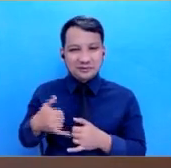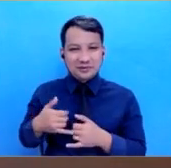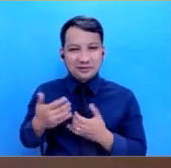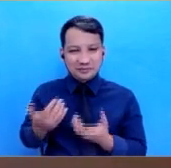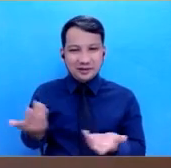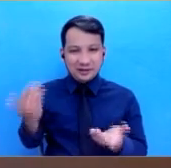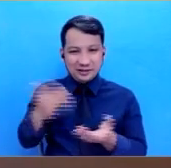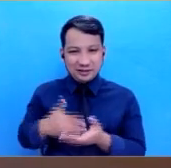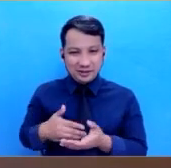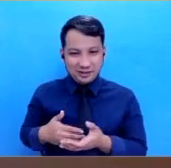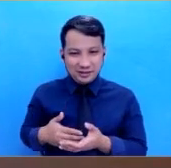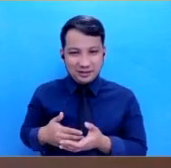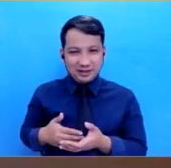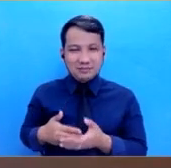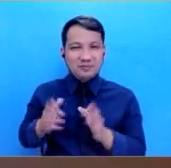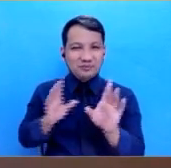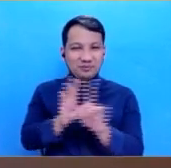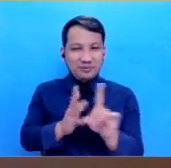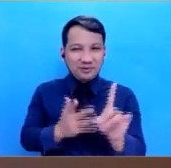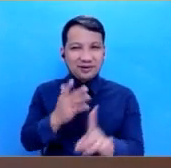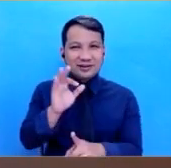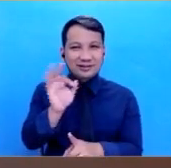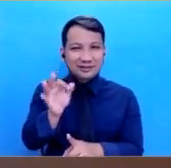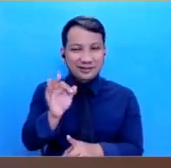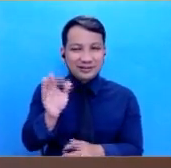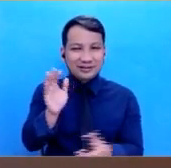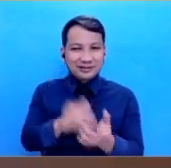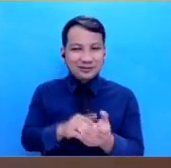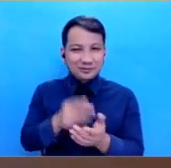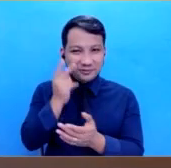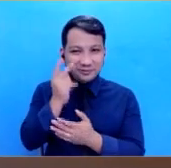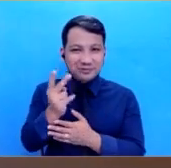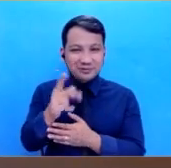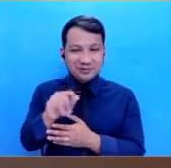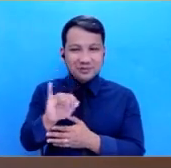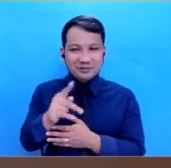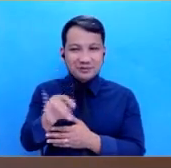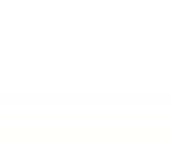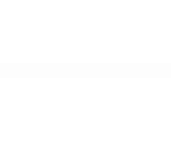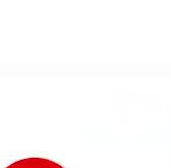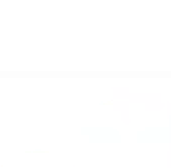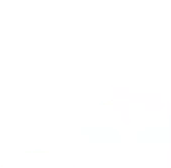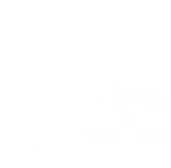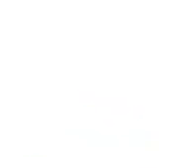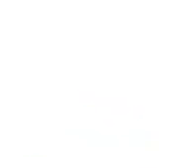ang eksibisyon. Umabot na sa 90,000 views ang TikTok video ni Carl.